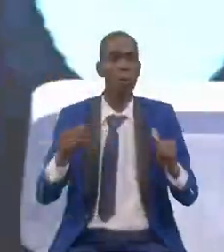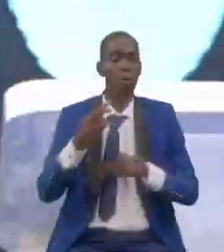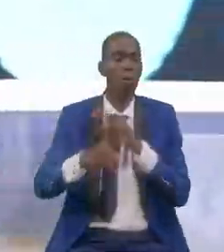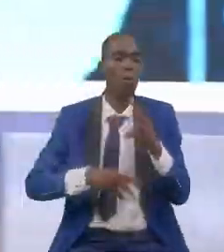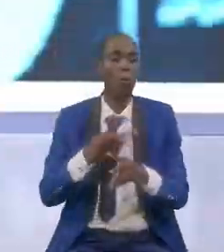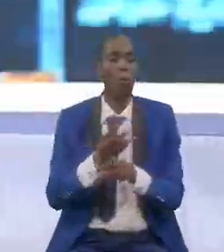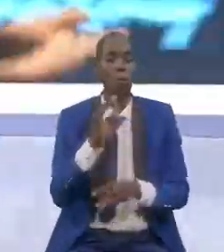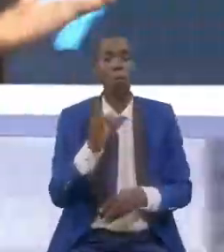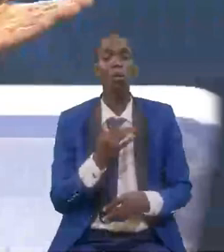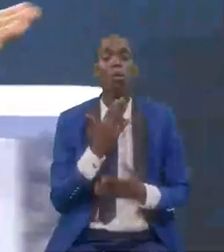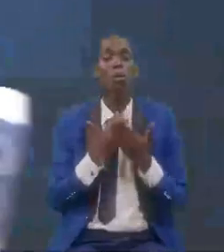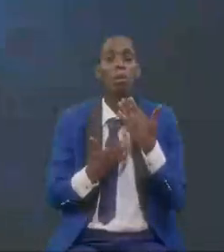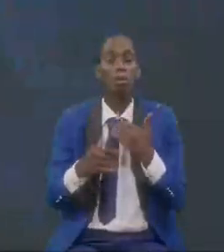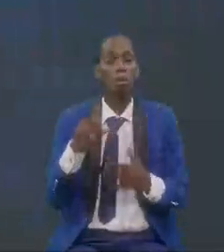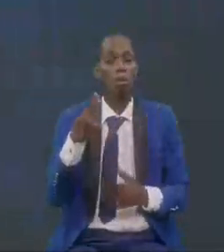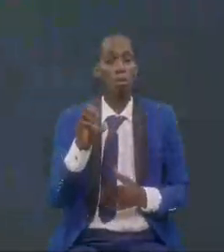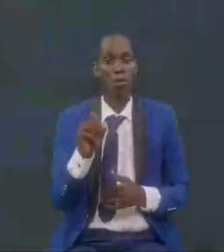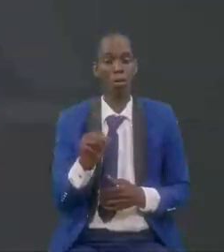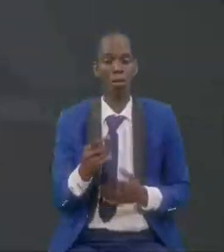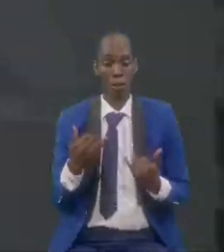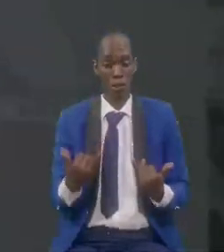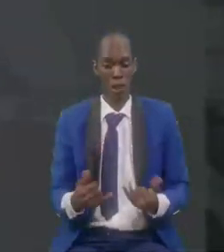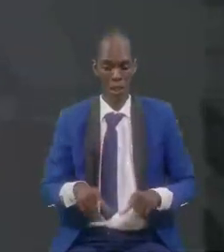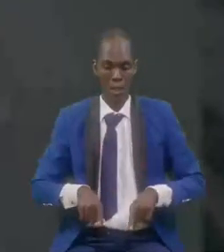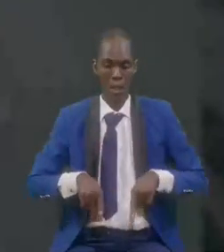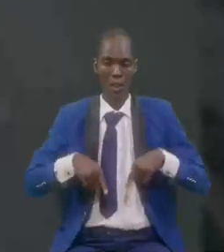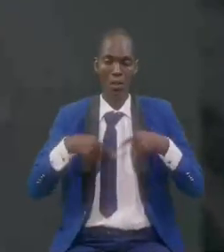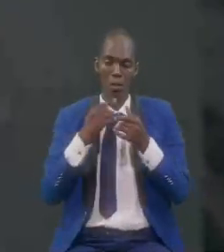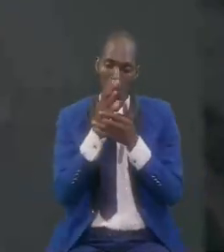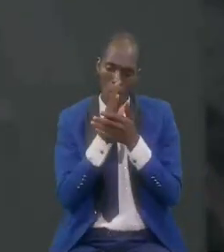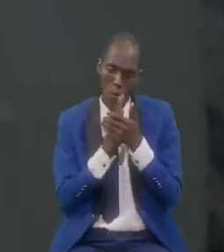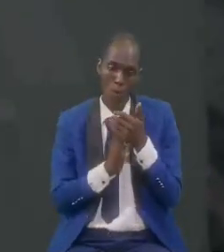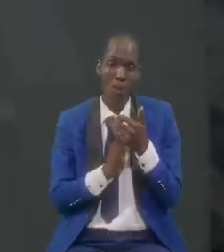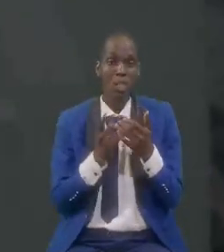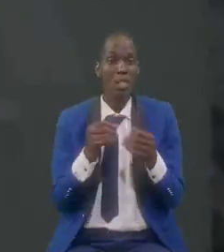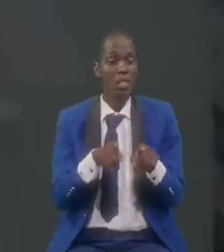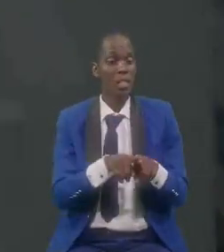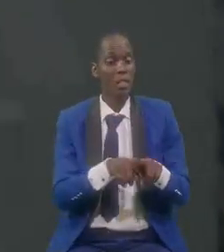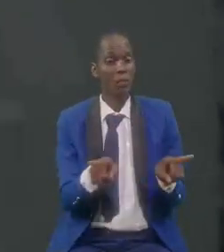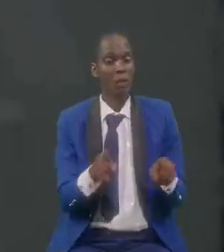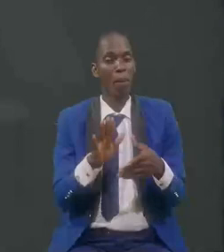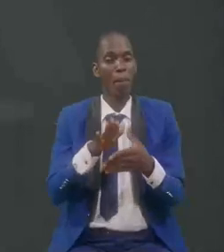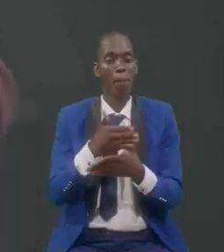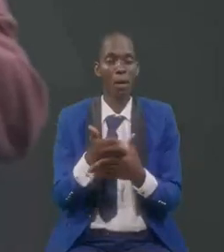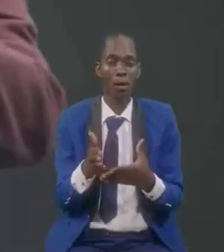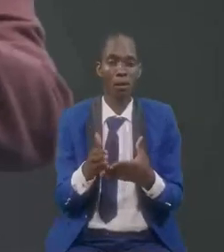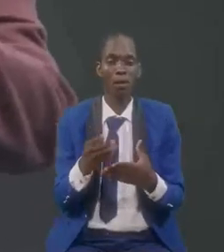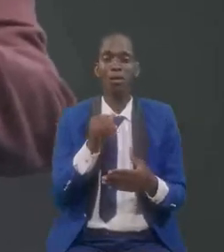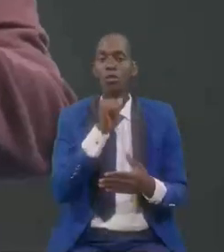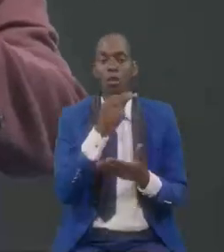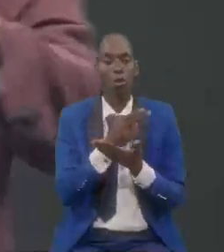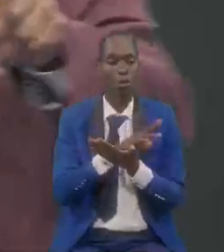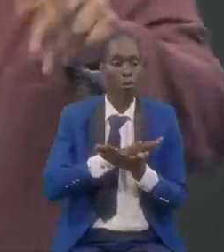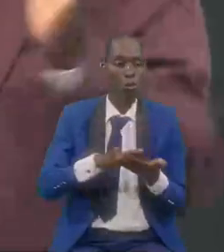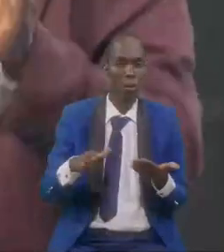renoncer à vivre dans le siècle présent. La différence entre